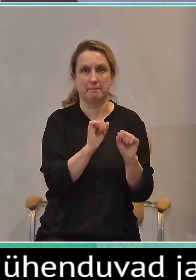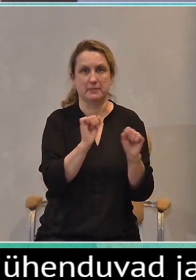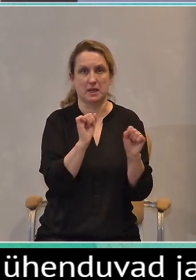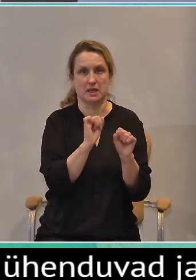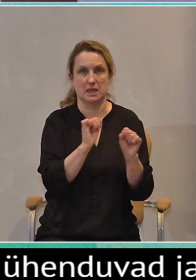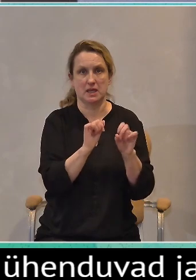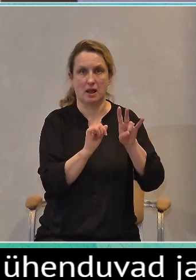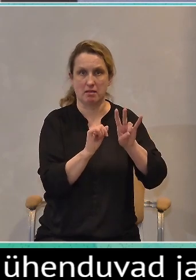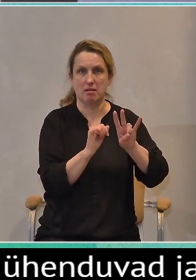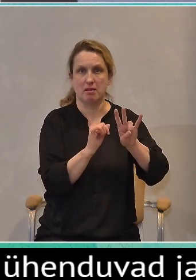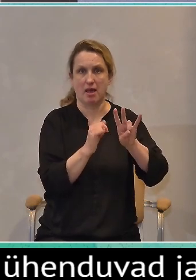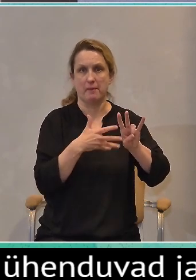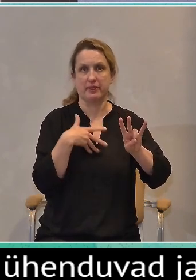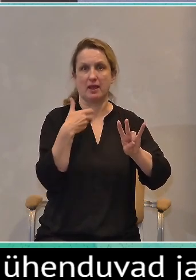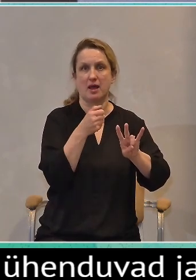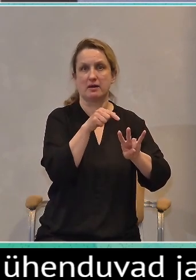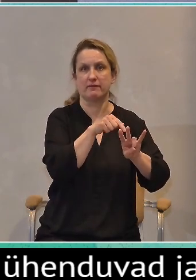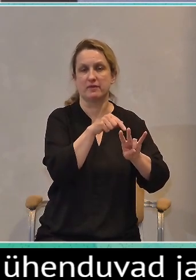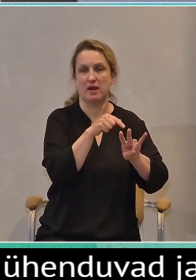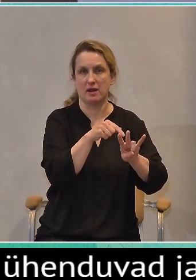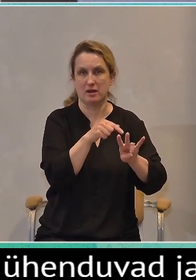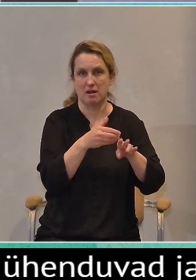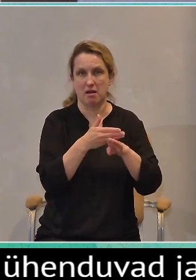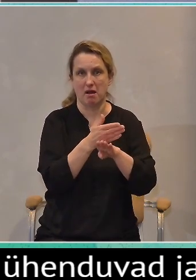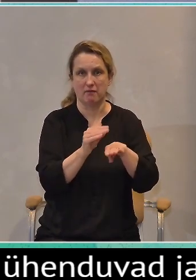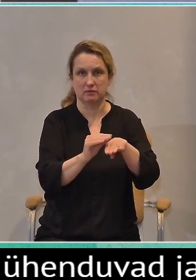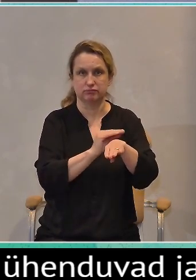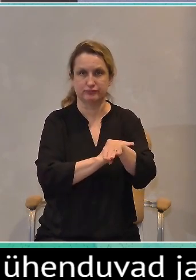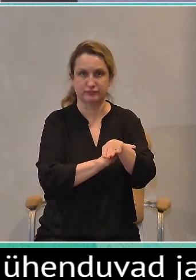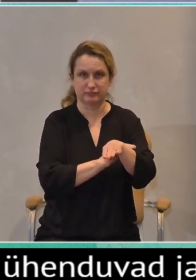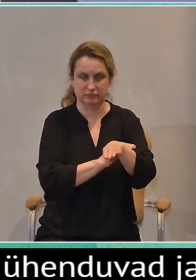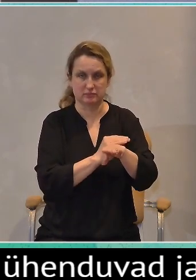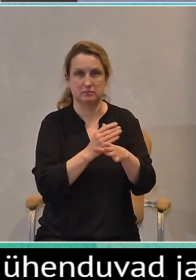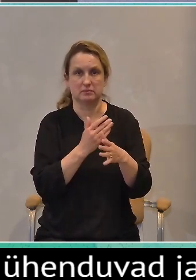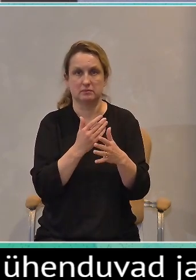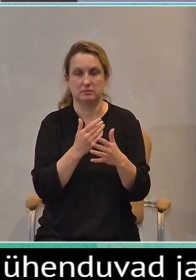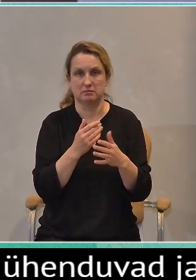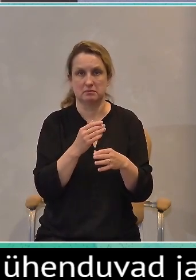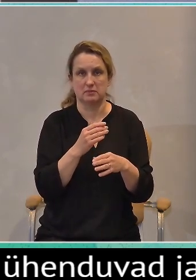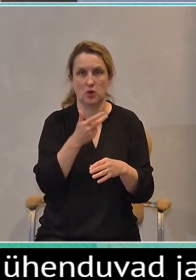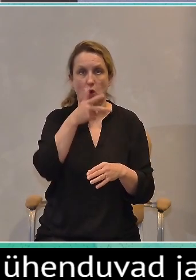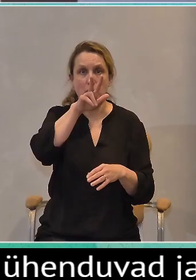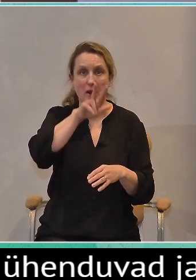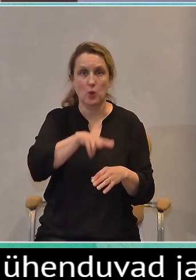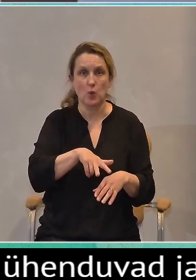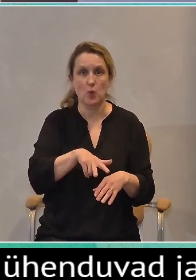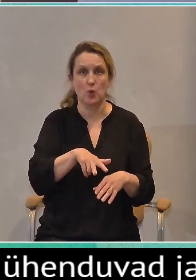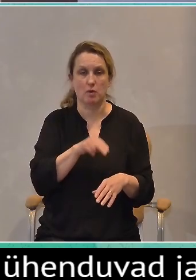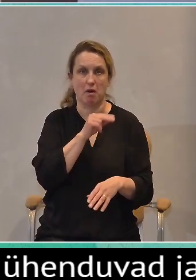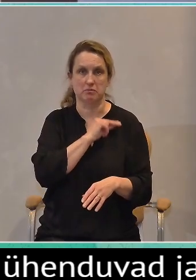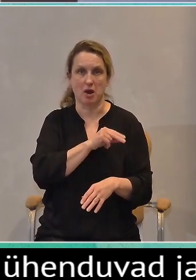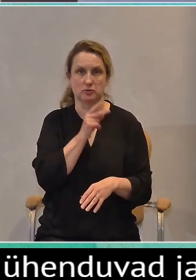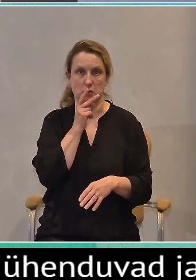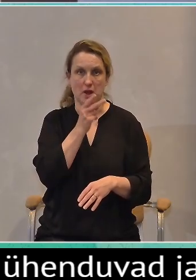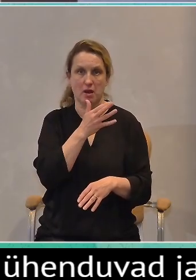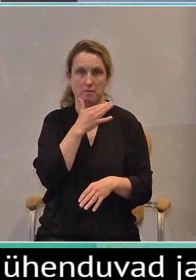pikemaks ajaks ka terveks, et siis haav kattus epiteeliga. Et efekti tegelikult juba nähti 3 kuu peal, kuigi esmalt